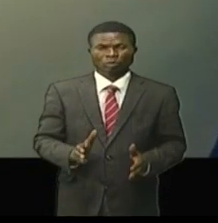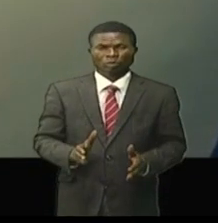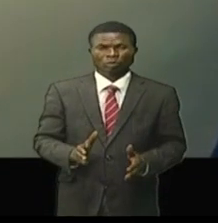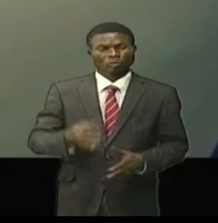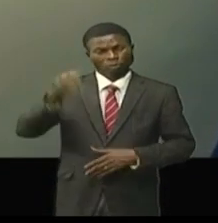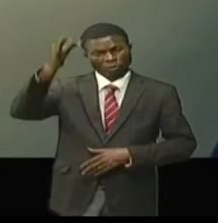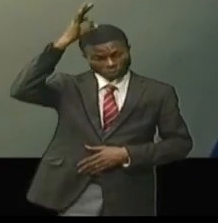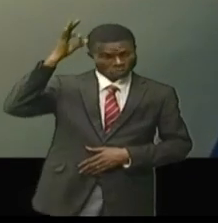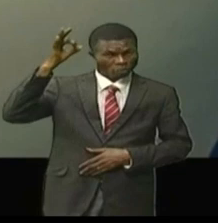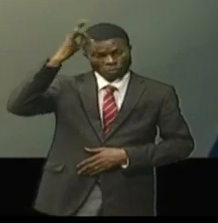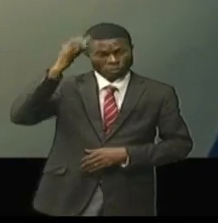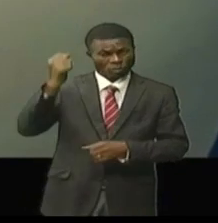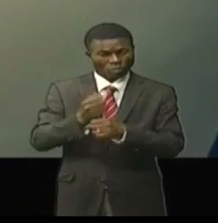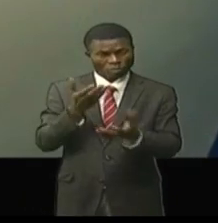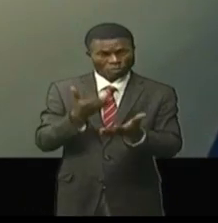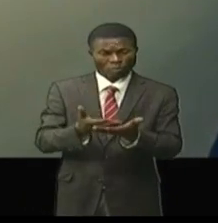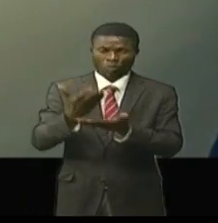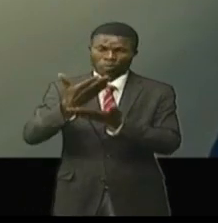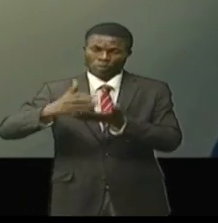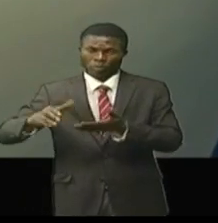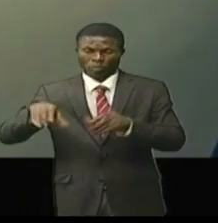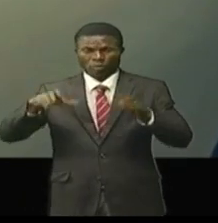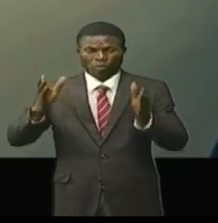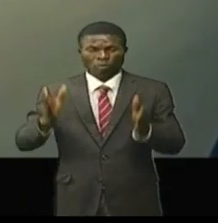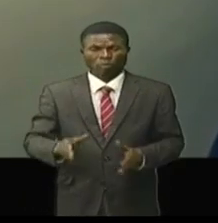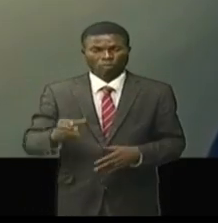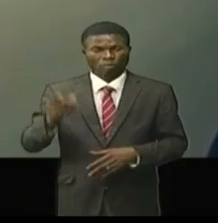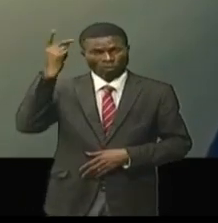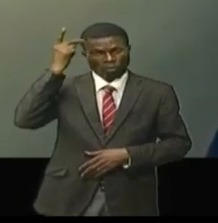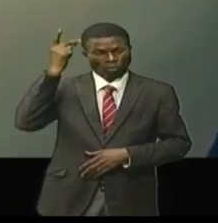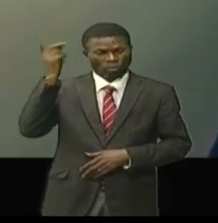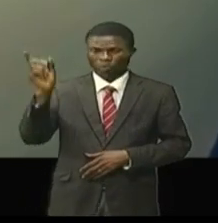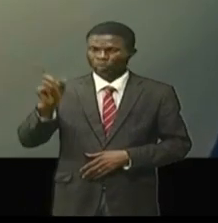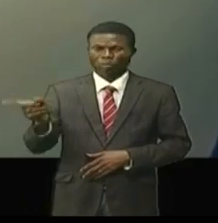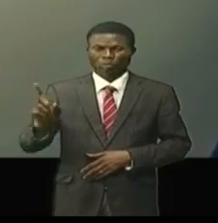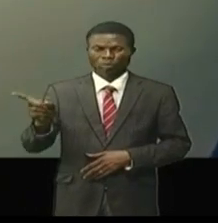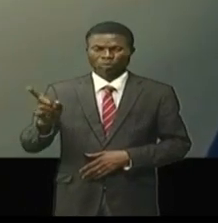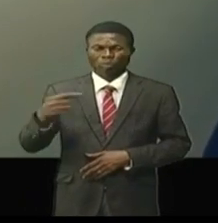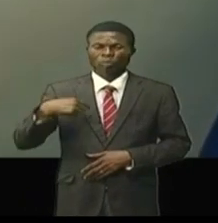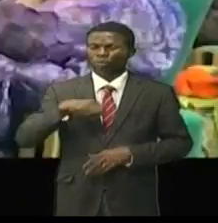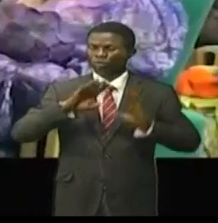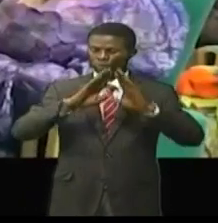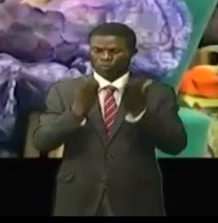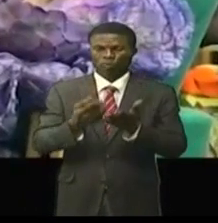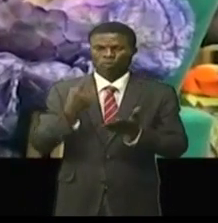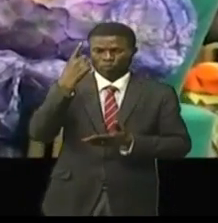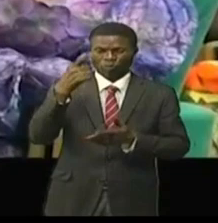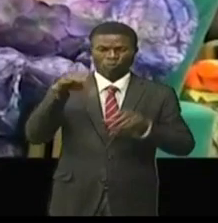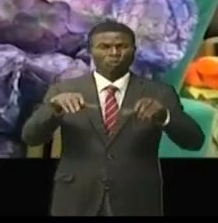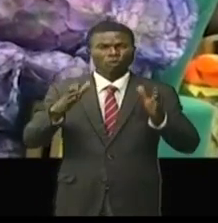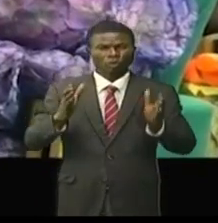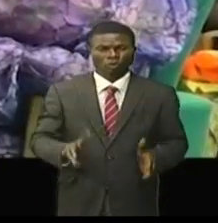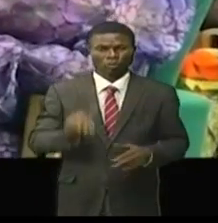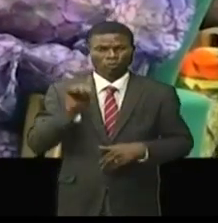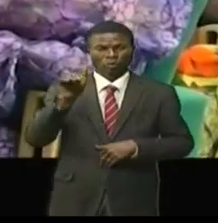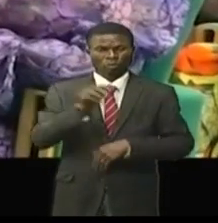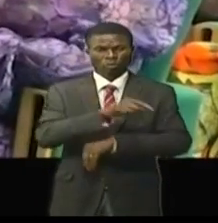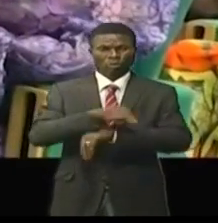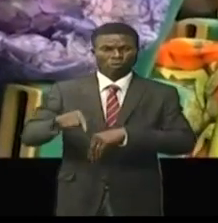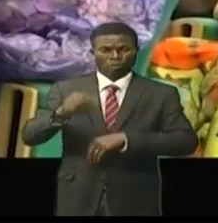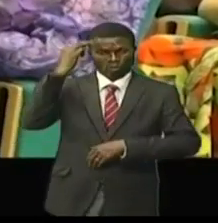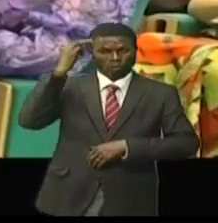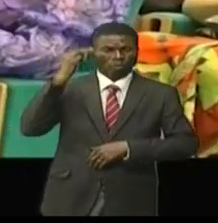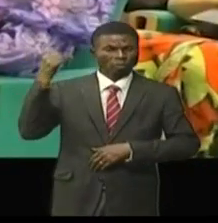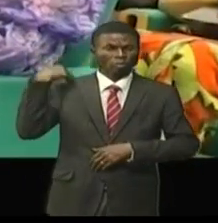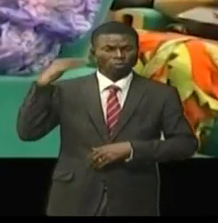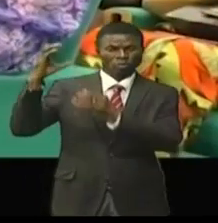France et une part de Congolais du Congo. Nous sommes Congolais. Le directeur du cabinet du ministre